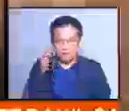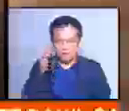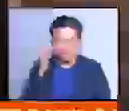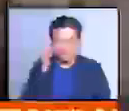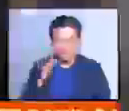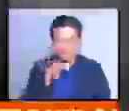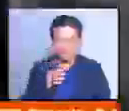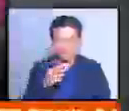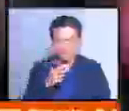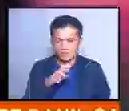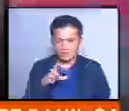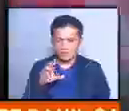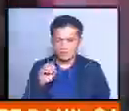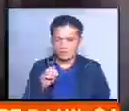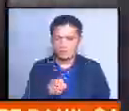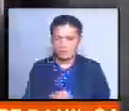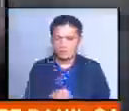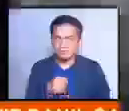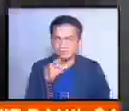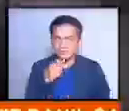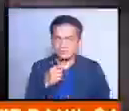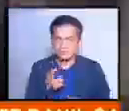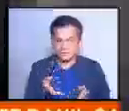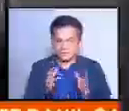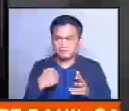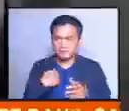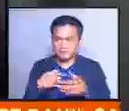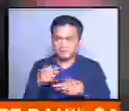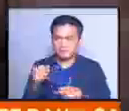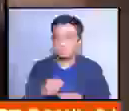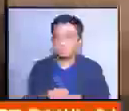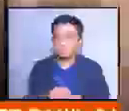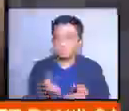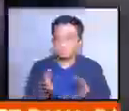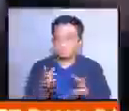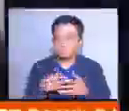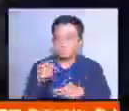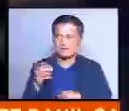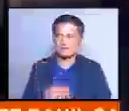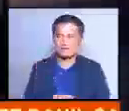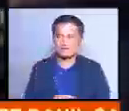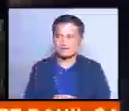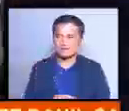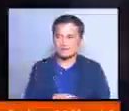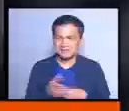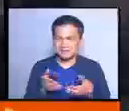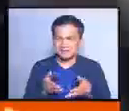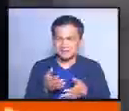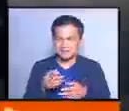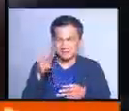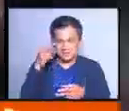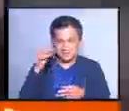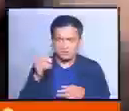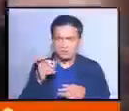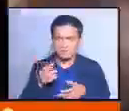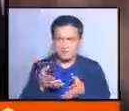Hello? Let me out! Where the f*** are we? Hello? Hello?